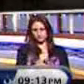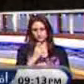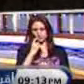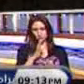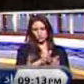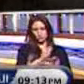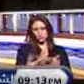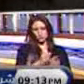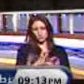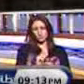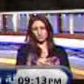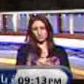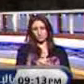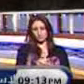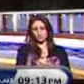طيب